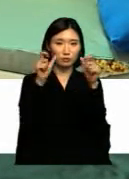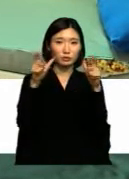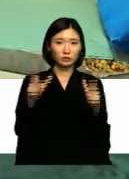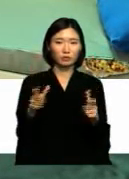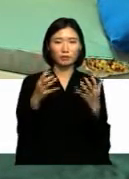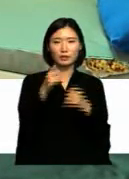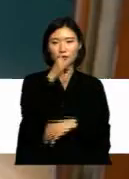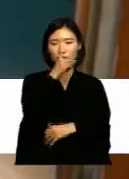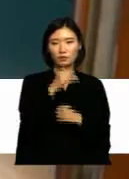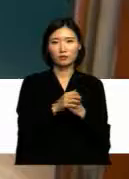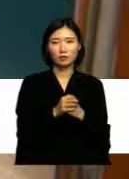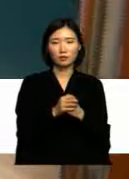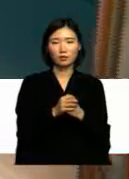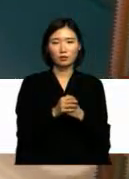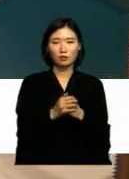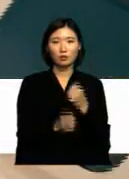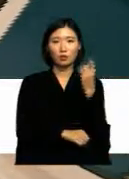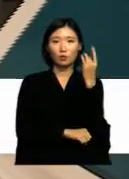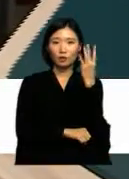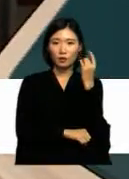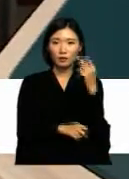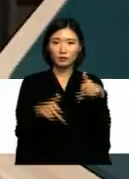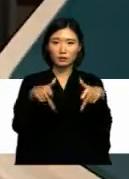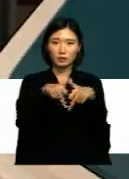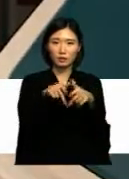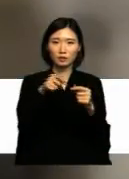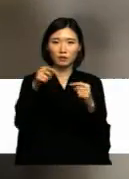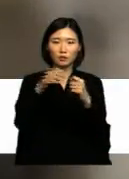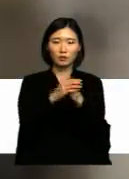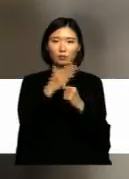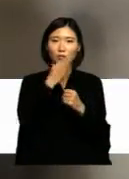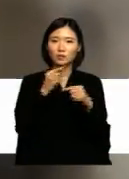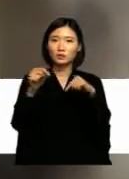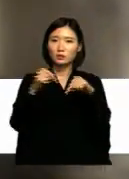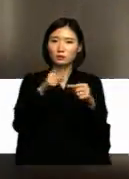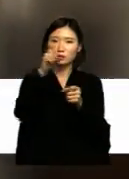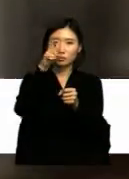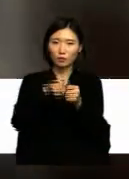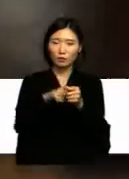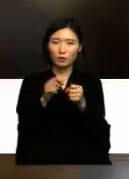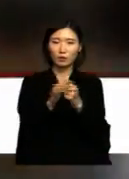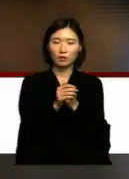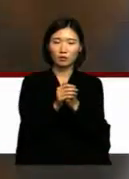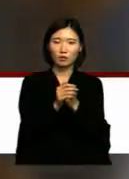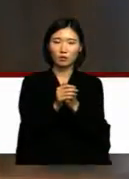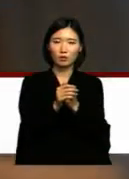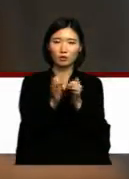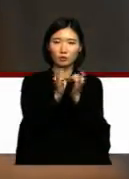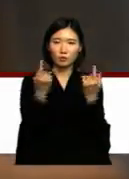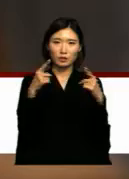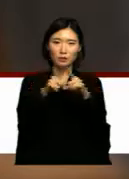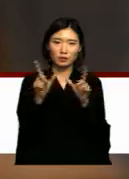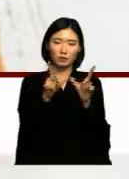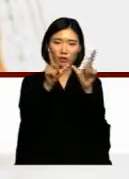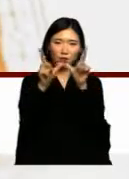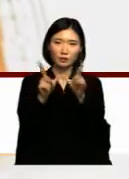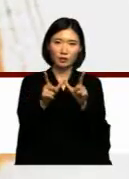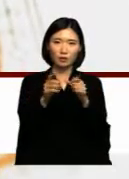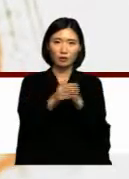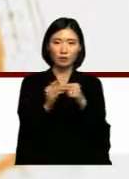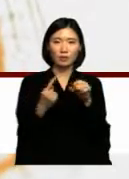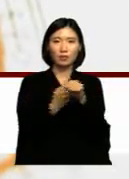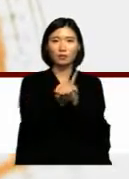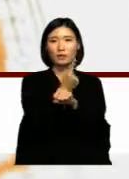좀 많이 있습니다. 그래서 원래 장애인의 복지 정책의 목표는 더불어 주민들하고 함께 살아가면서